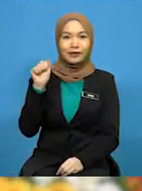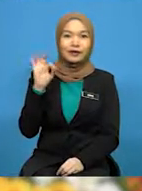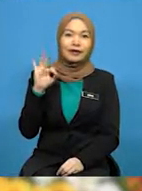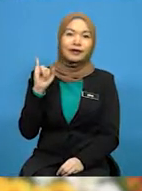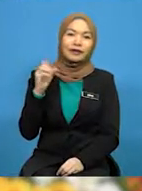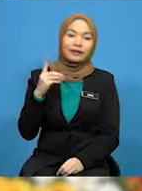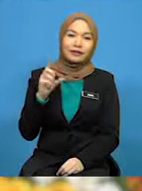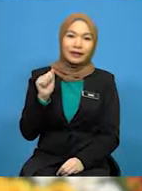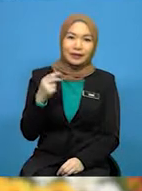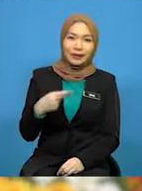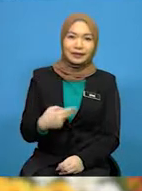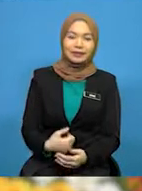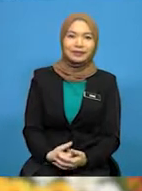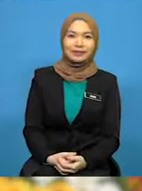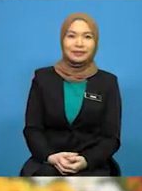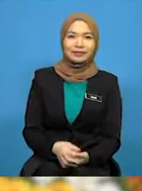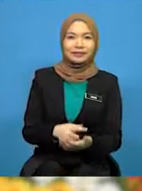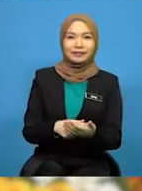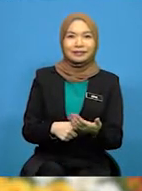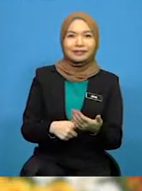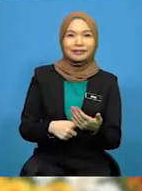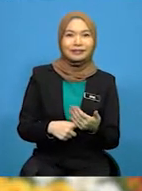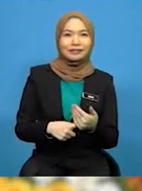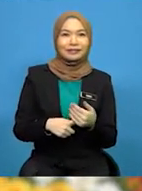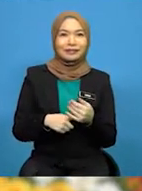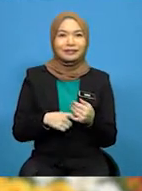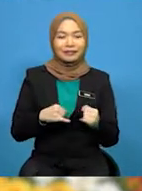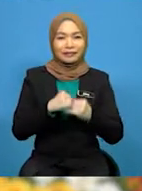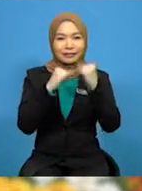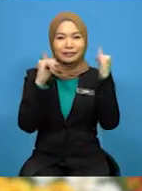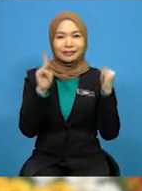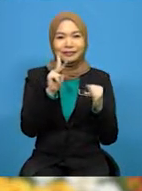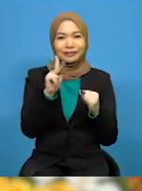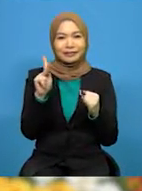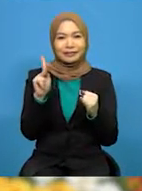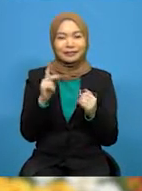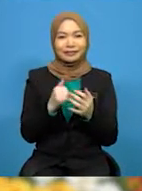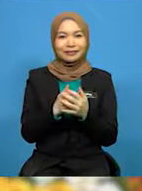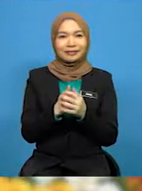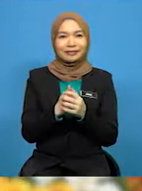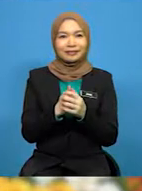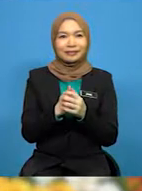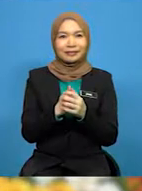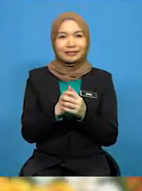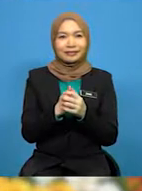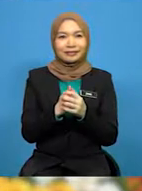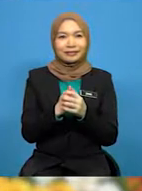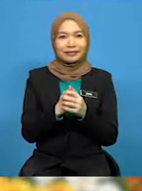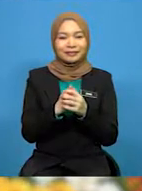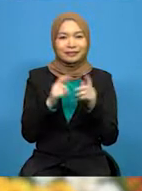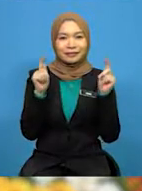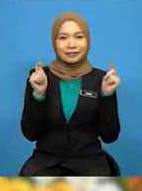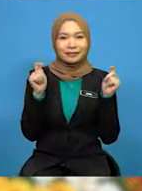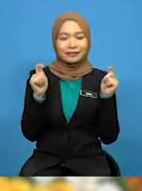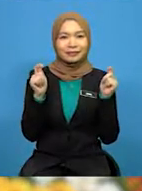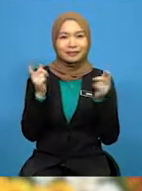aliran pusingan pendapatan empat sektor? Terlebih dahulu, terima kasih kerana sudi menjemput saya dalam